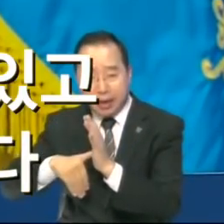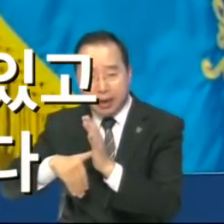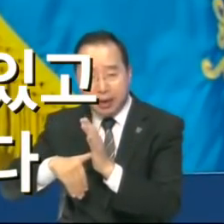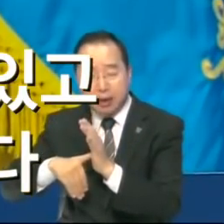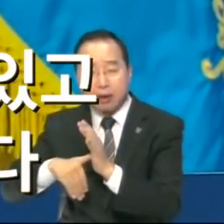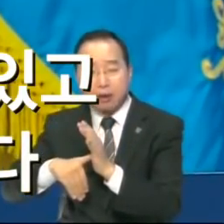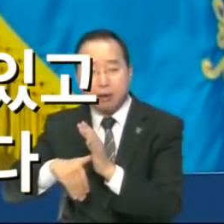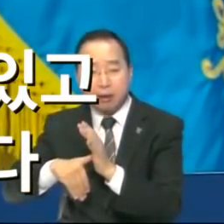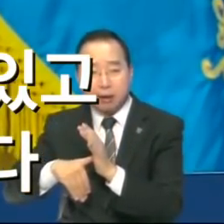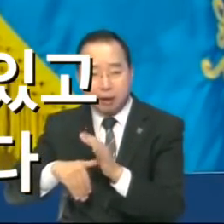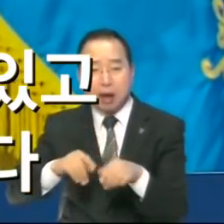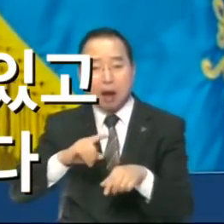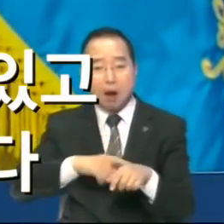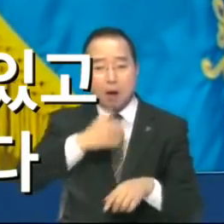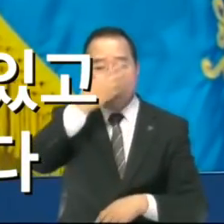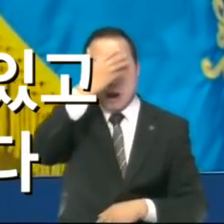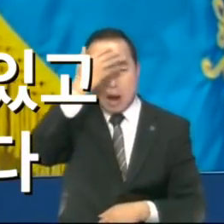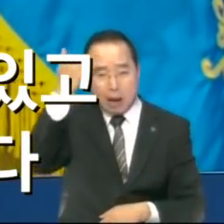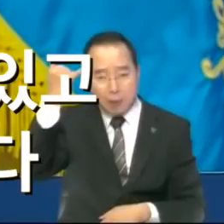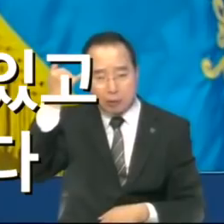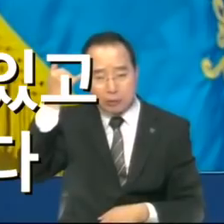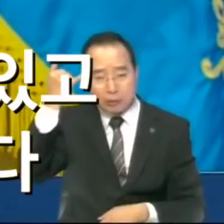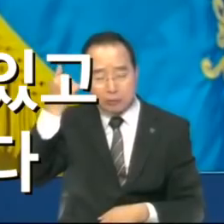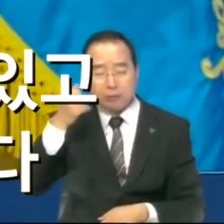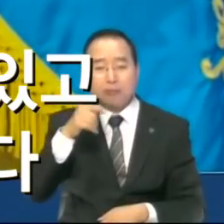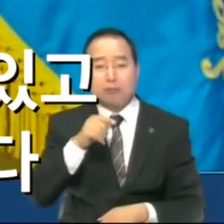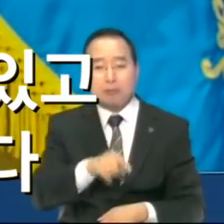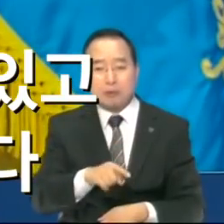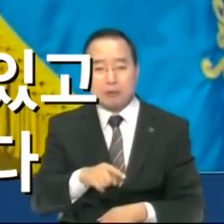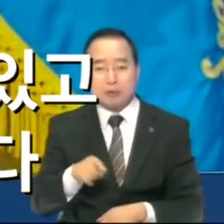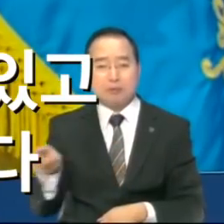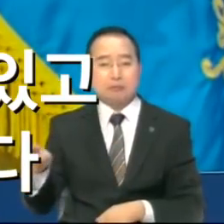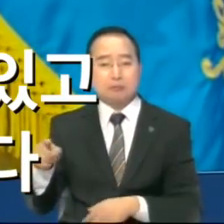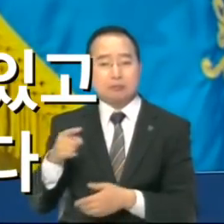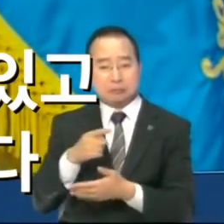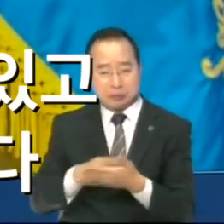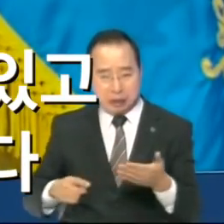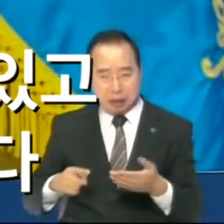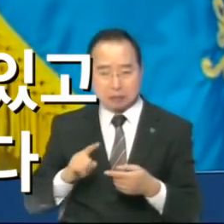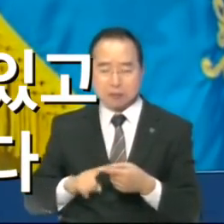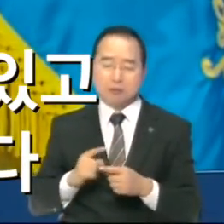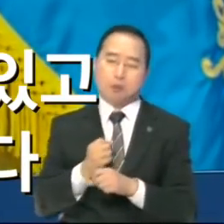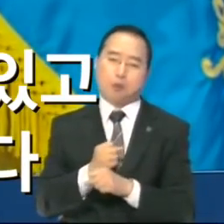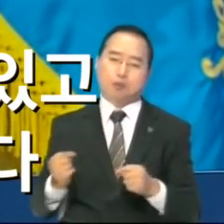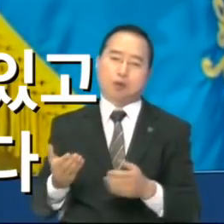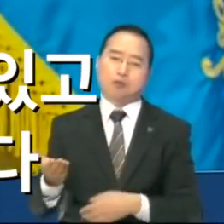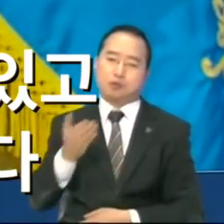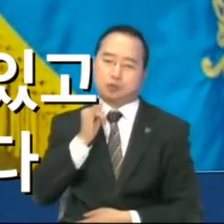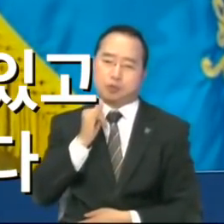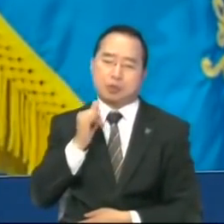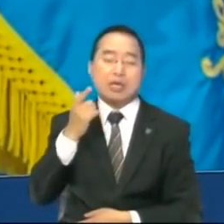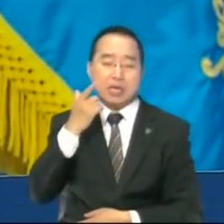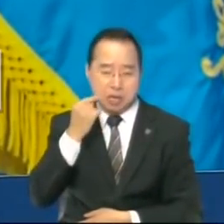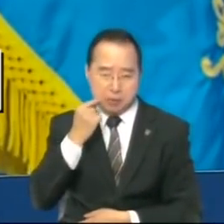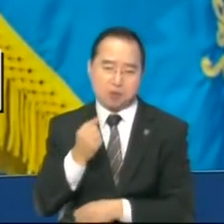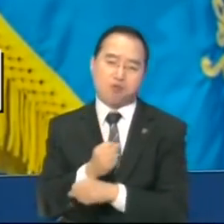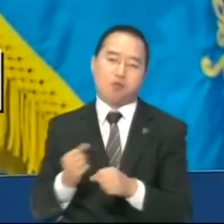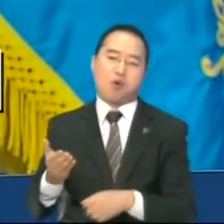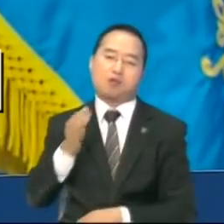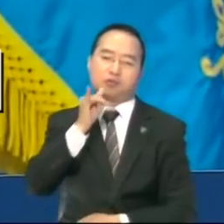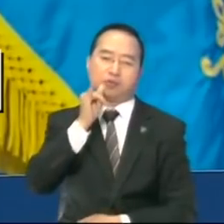그러면 할머니들도 그 피해를 용서할 수 있을 것이고 일본을 용서할 수 있을 것이고